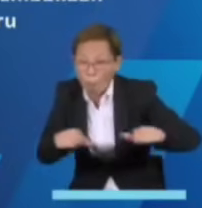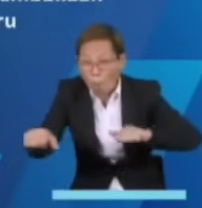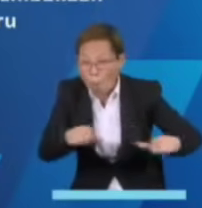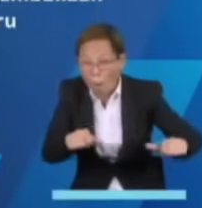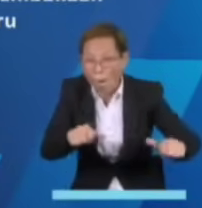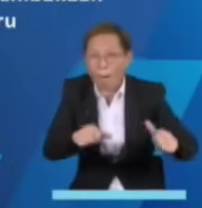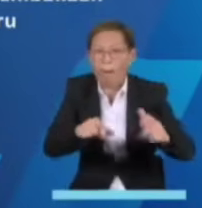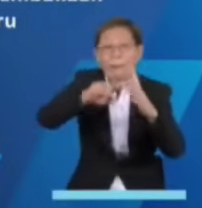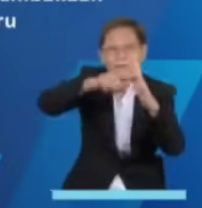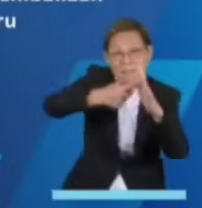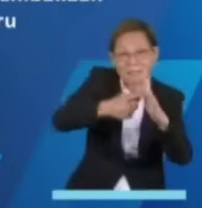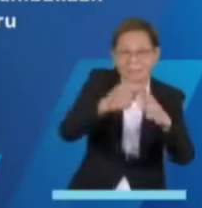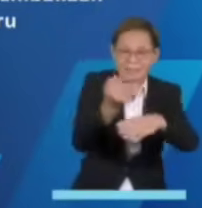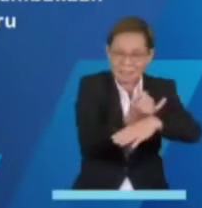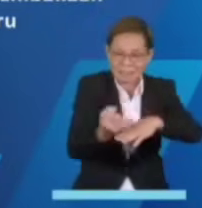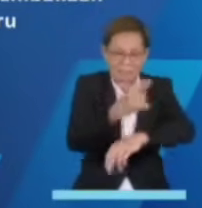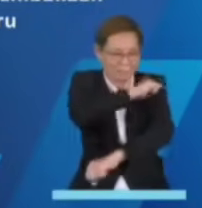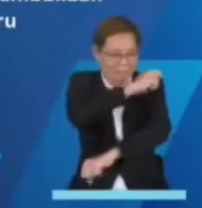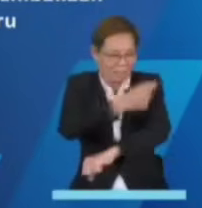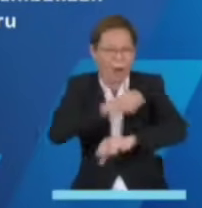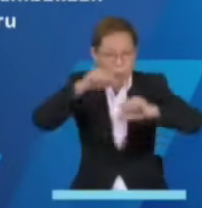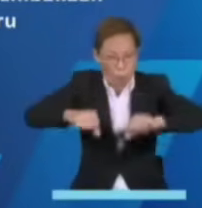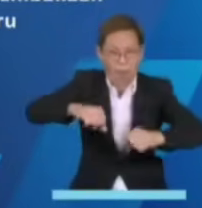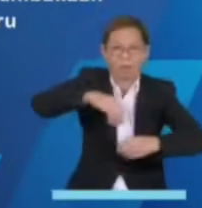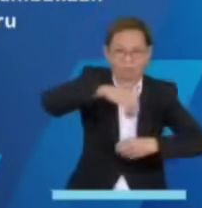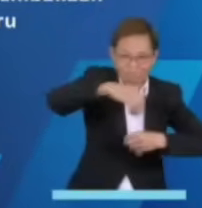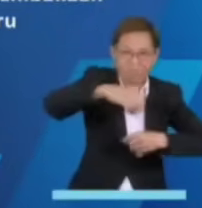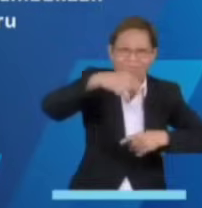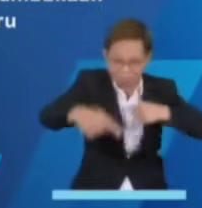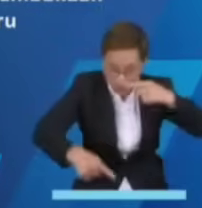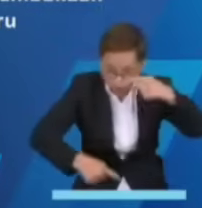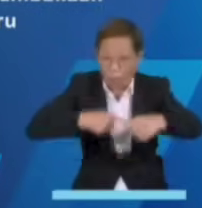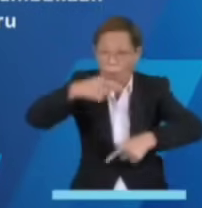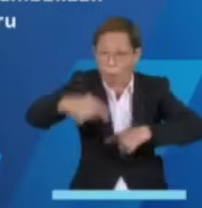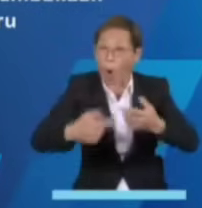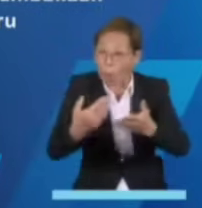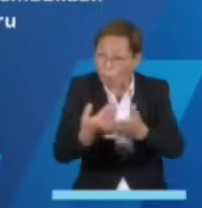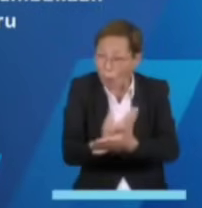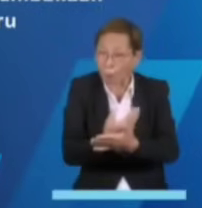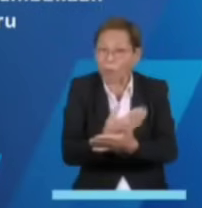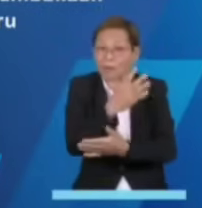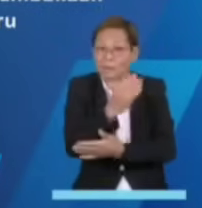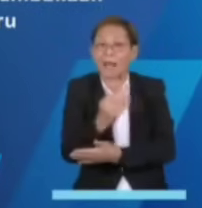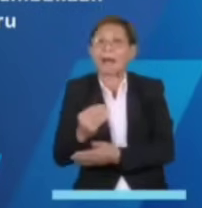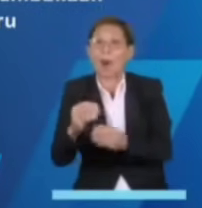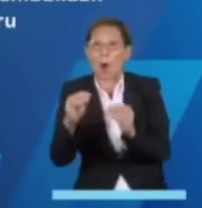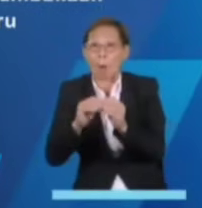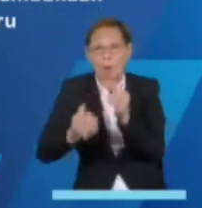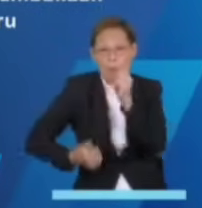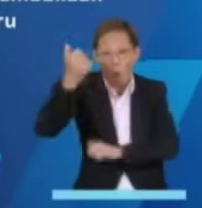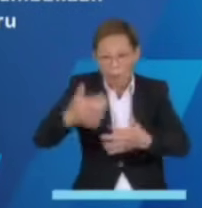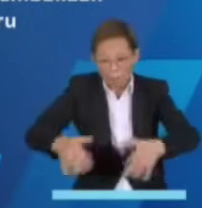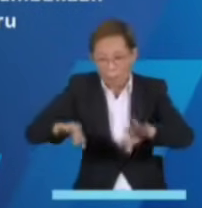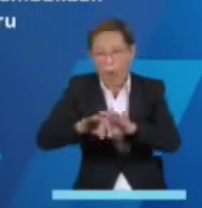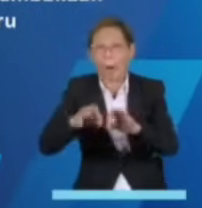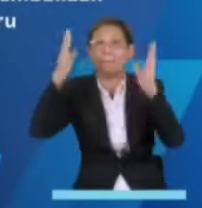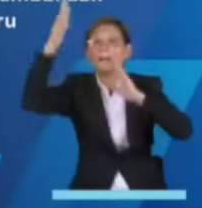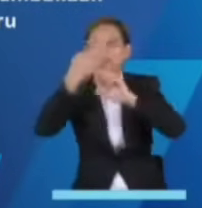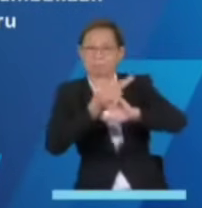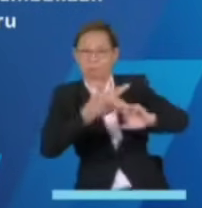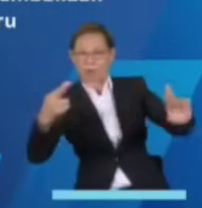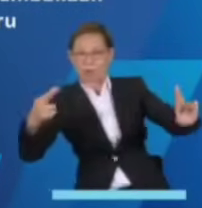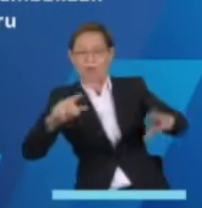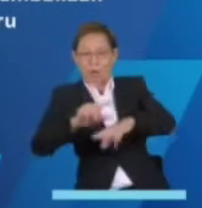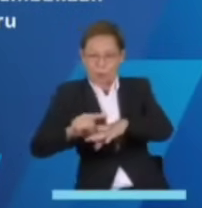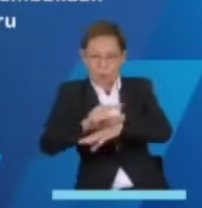berusaha merancakkan pembukaan industri tenaga boleh baru, lebih-lebih lagi sebagai persediaan Malaysia ke arah